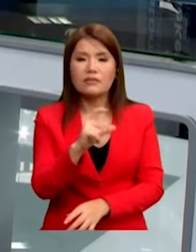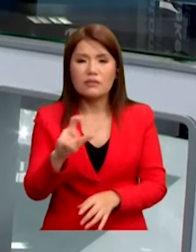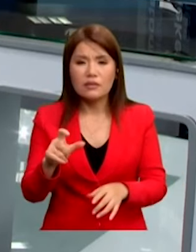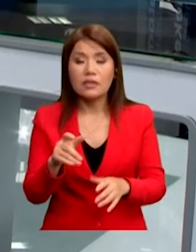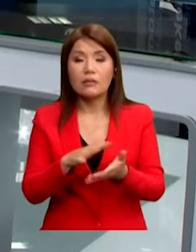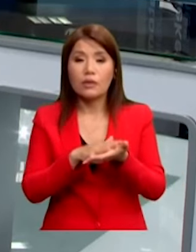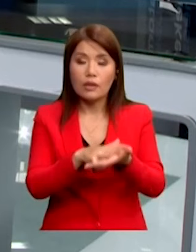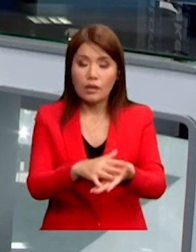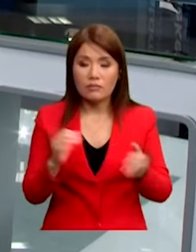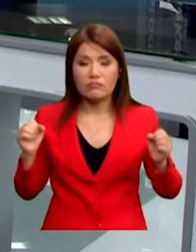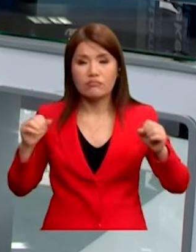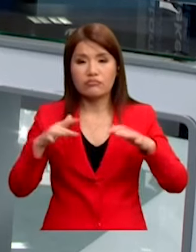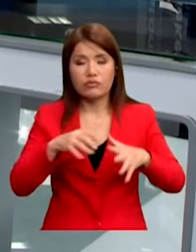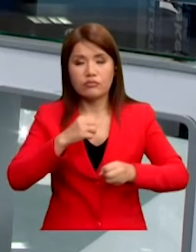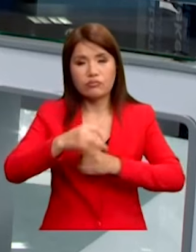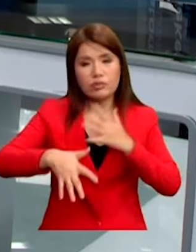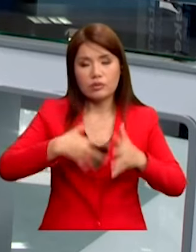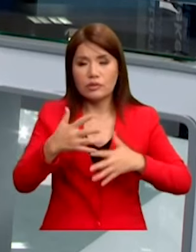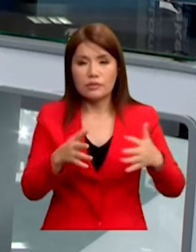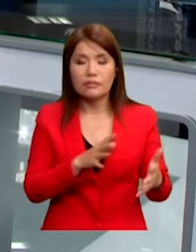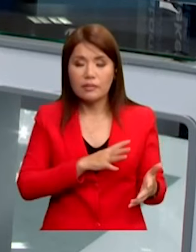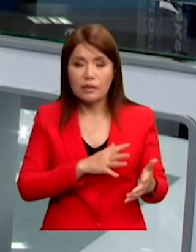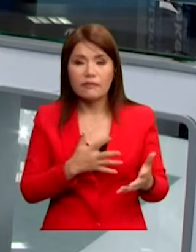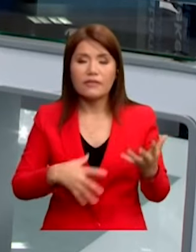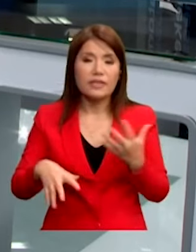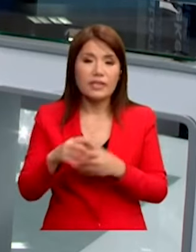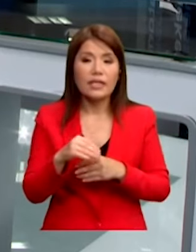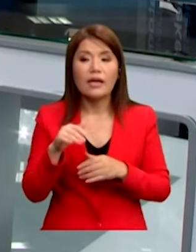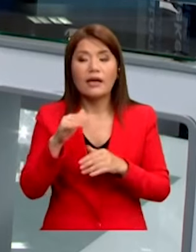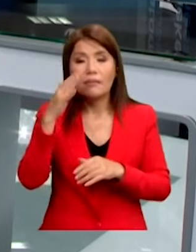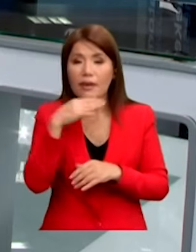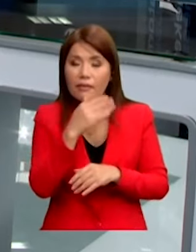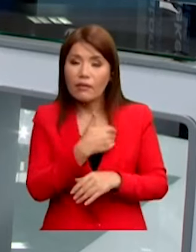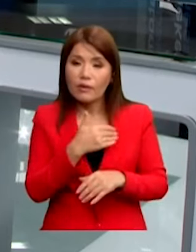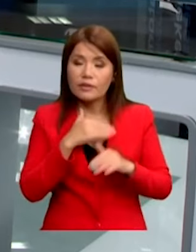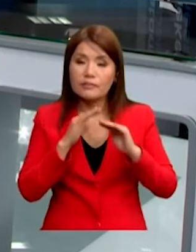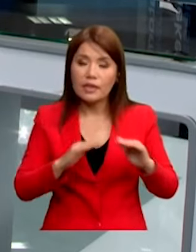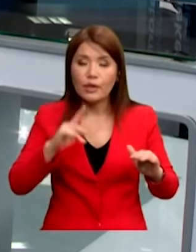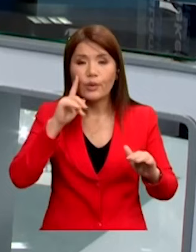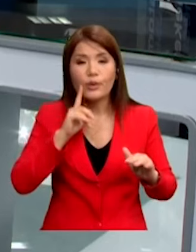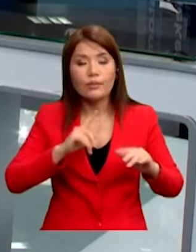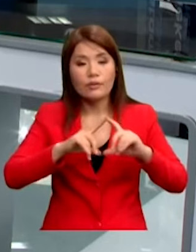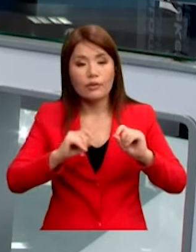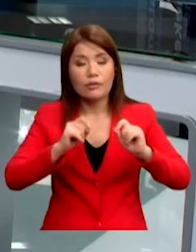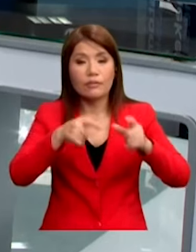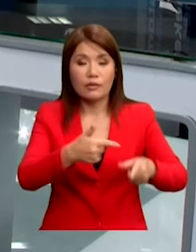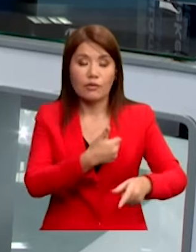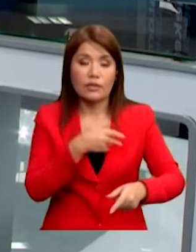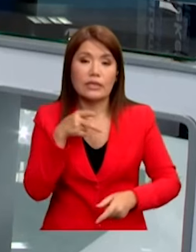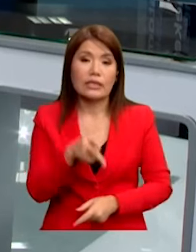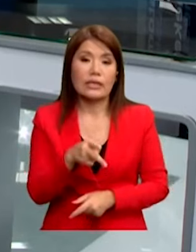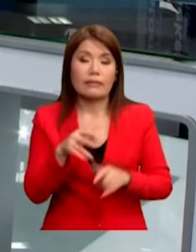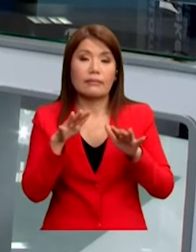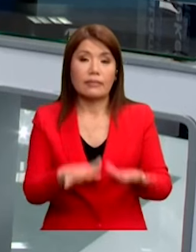мекеменің алдына жиналып, соңы дүрбелеңге ұласқан. Барлығы баласын алғаш ашылатын жайлы мектепте оқытуға ниетті. 2000